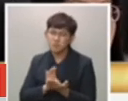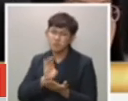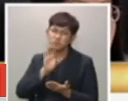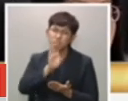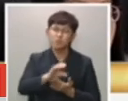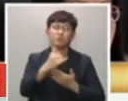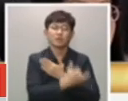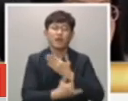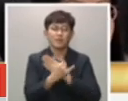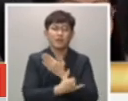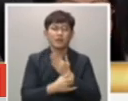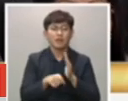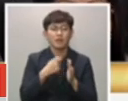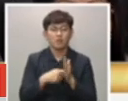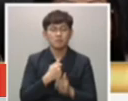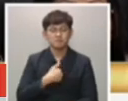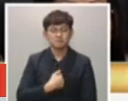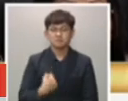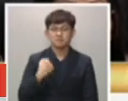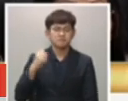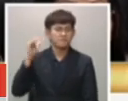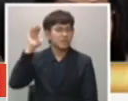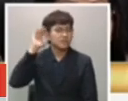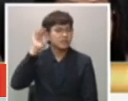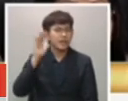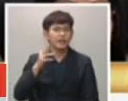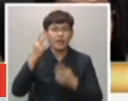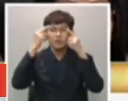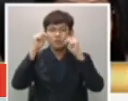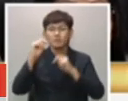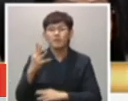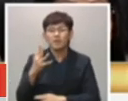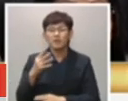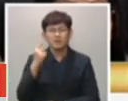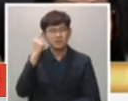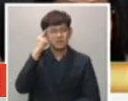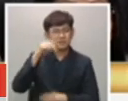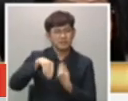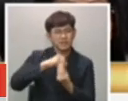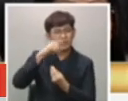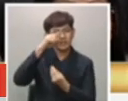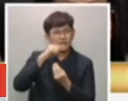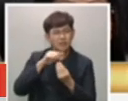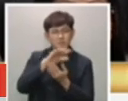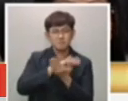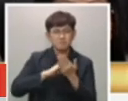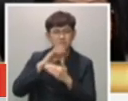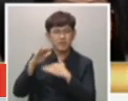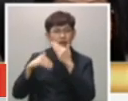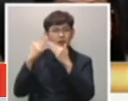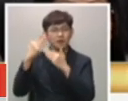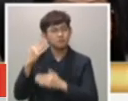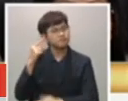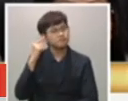าก็ไม่เชื่อมั่นในตัวพลเอกประยุทธ์จันทร์โอชาว่าจะสามารถทำให้เศรษฐกิจไทยมันดีขึ้น